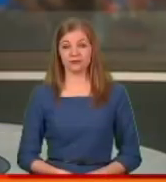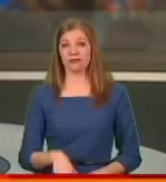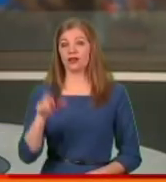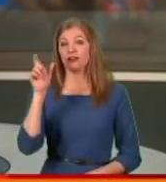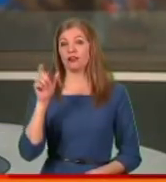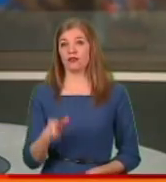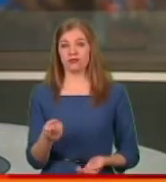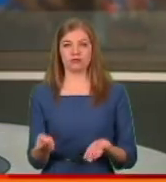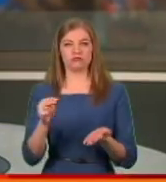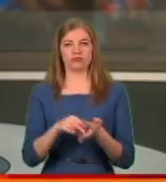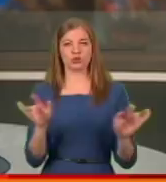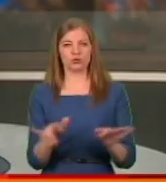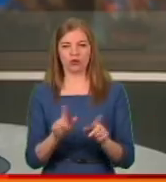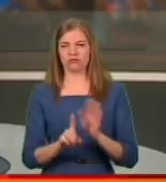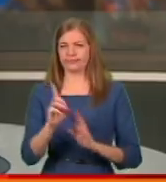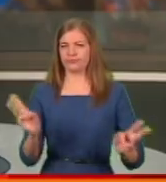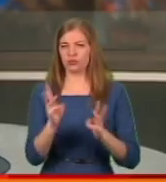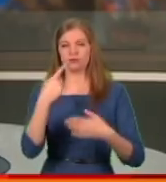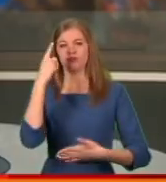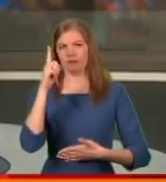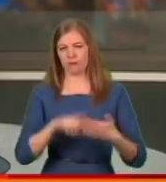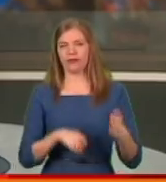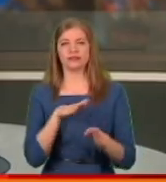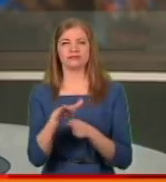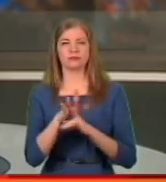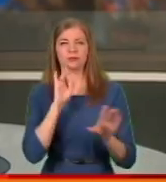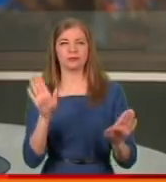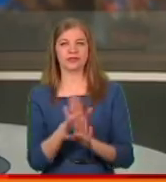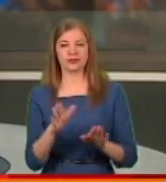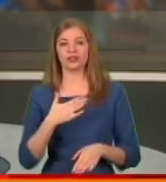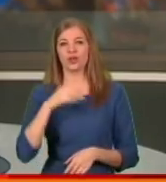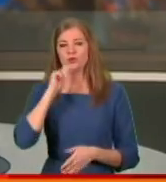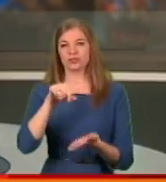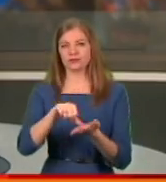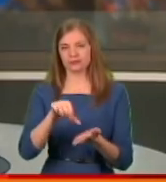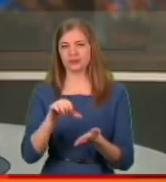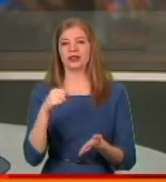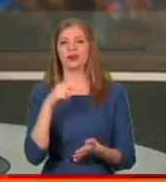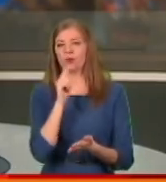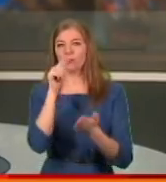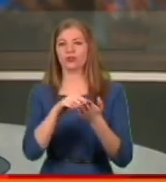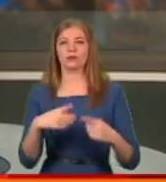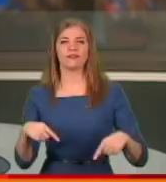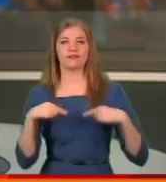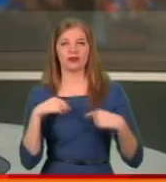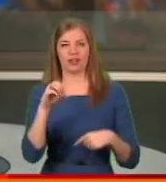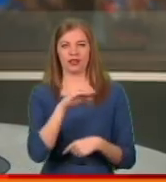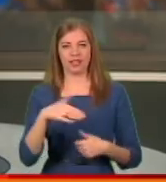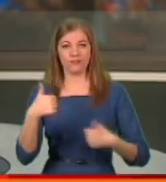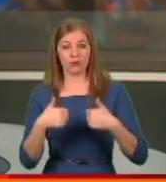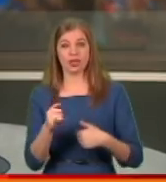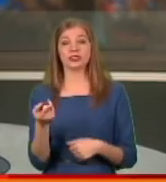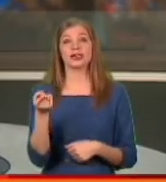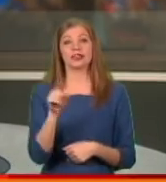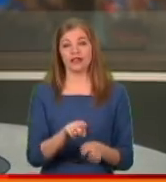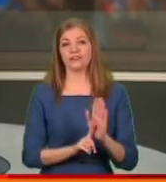Він постав з рояля, охоплений вогнем, впевнено тримався на сцені. Меловін зі своїм запальним номером потрапив у фінал Євробачення та